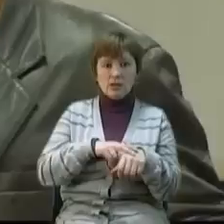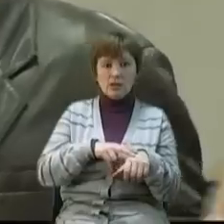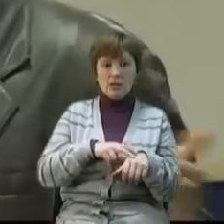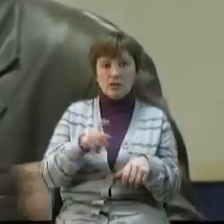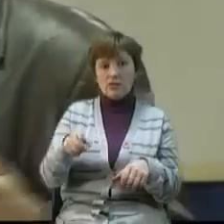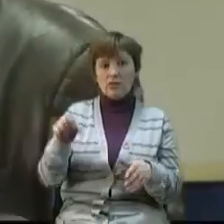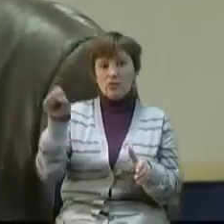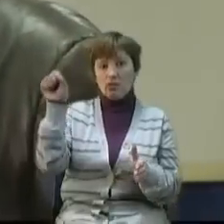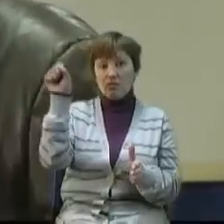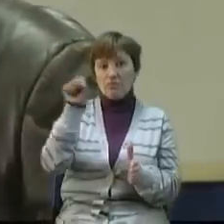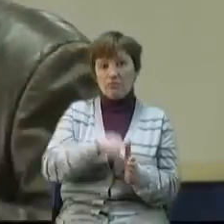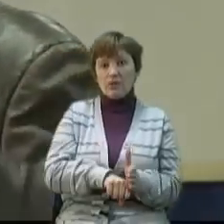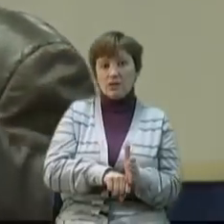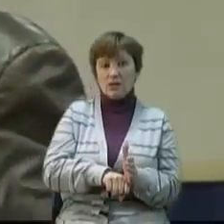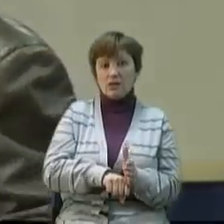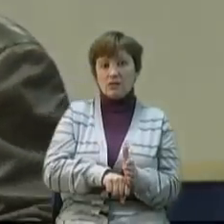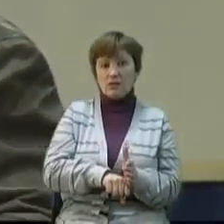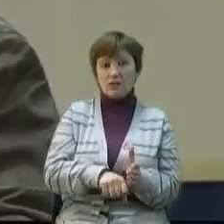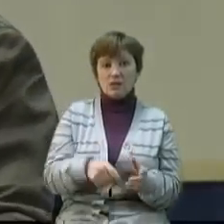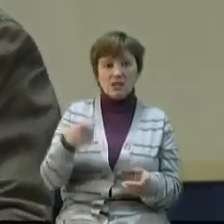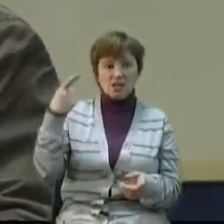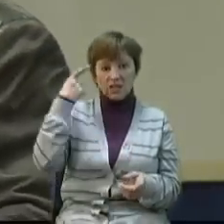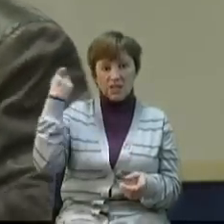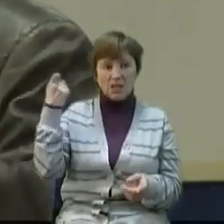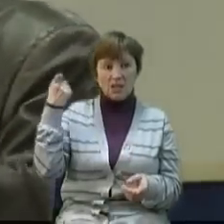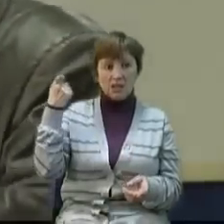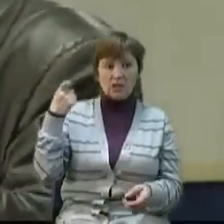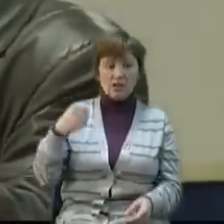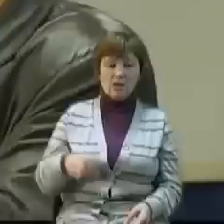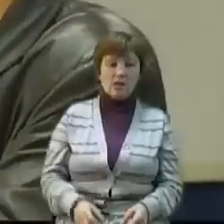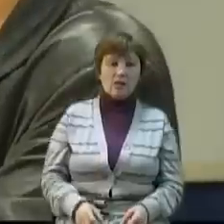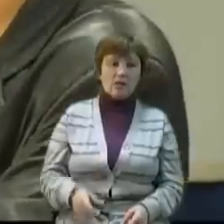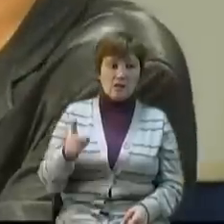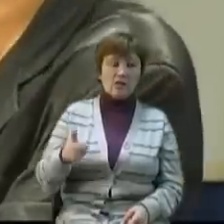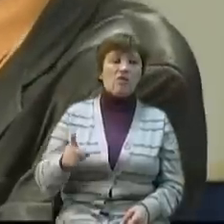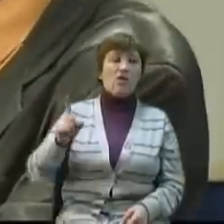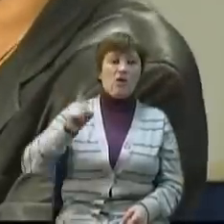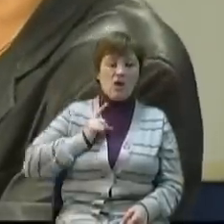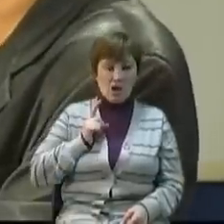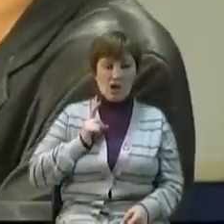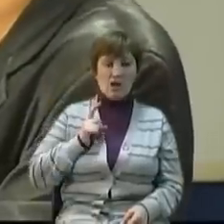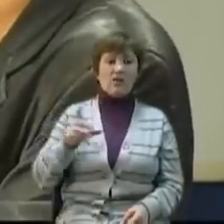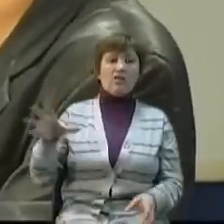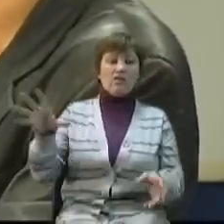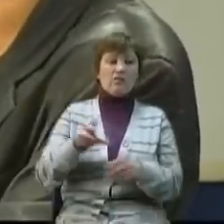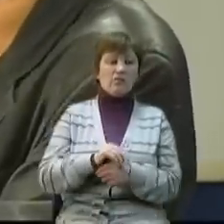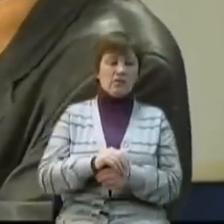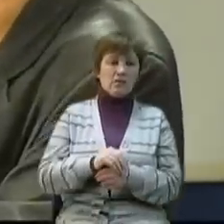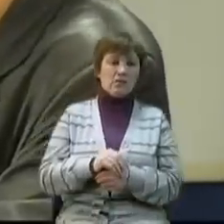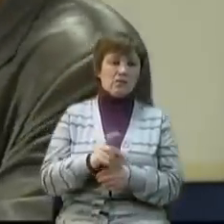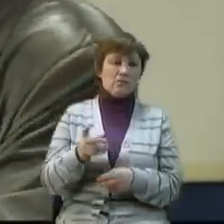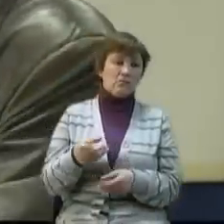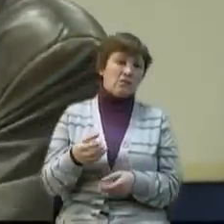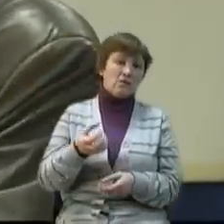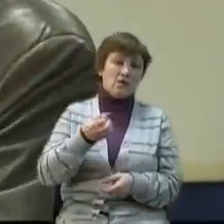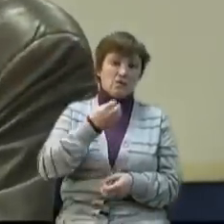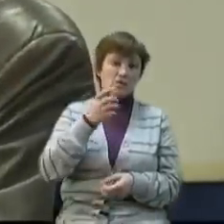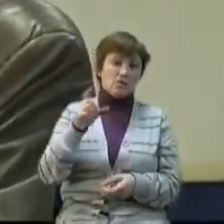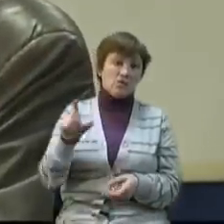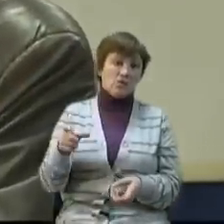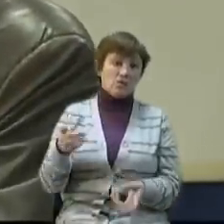он убит. Уже его застрелили, и его, и телохранителя, там такой был хороший вроде как